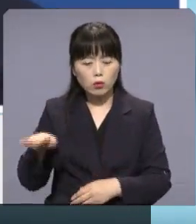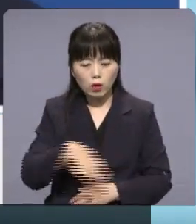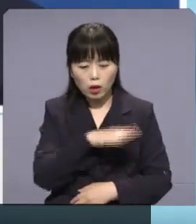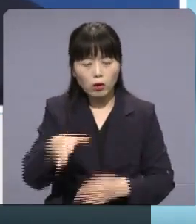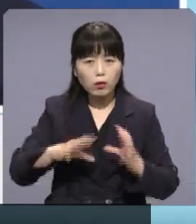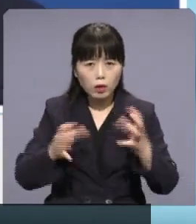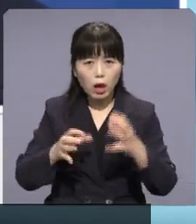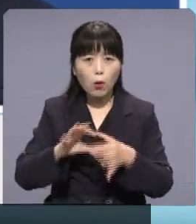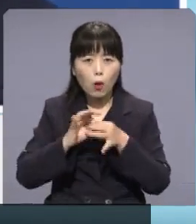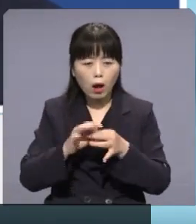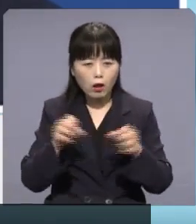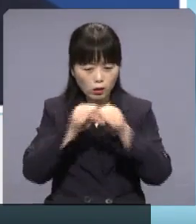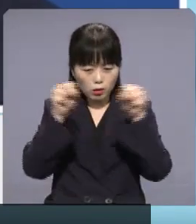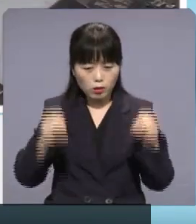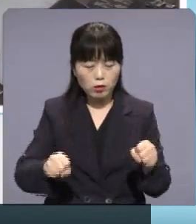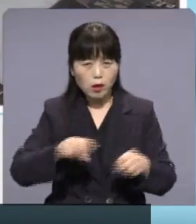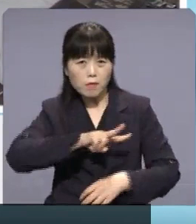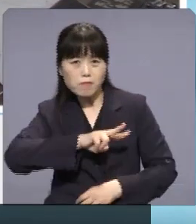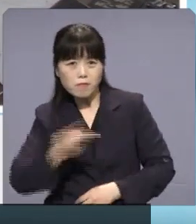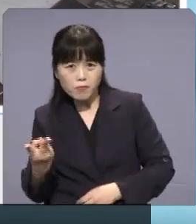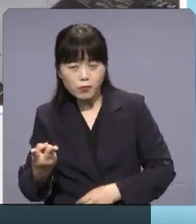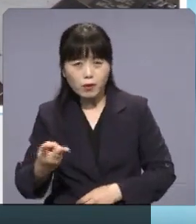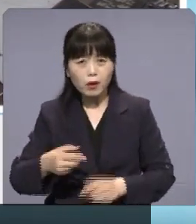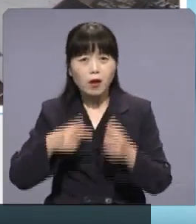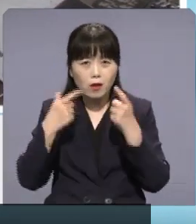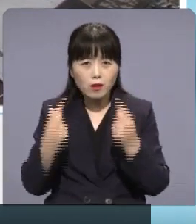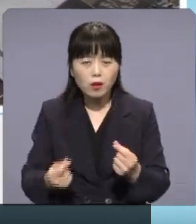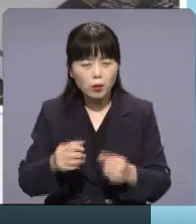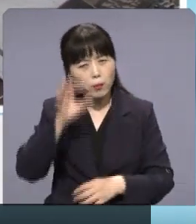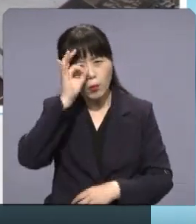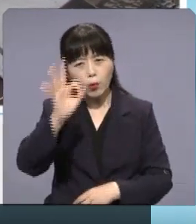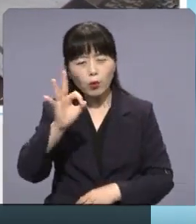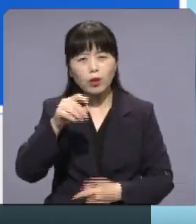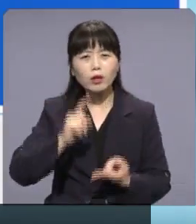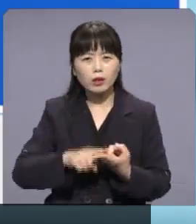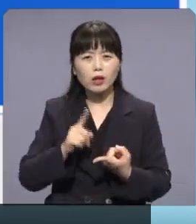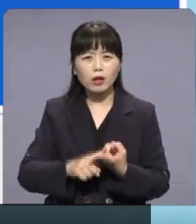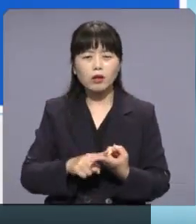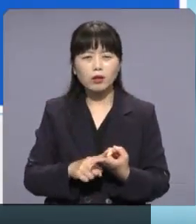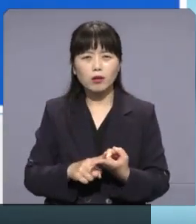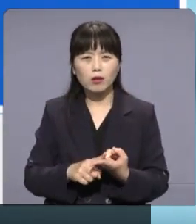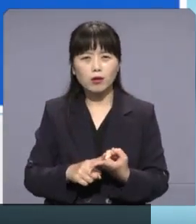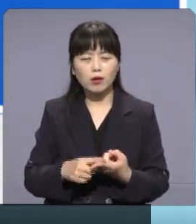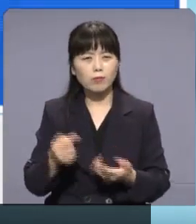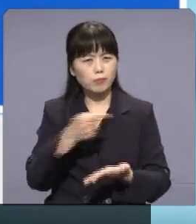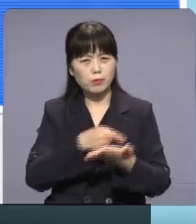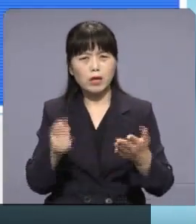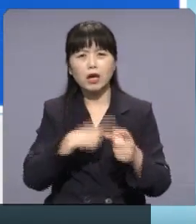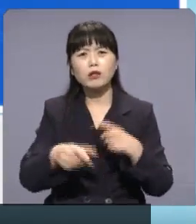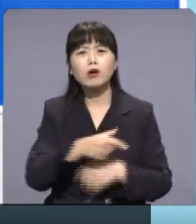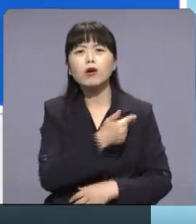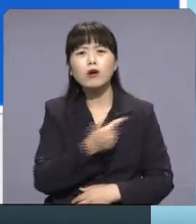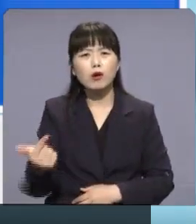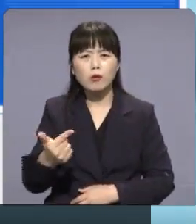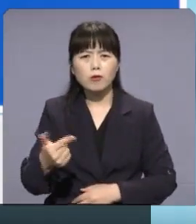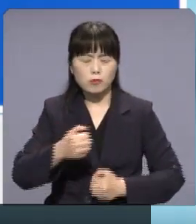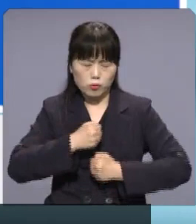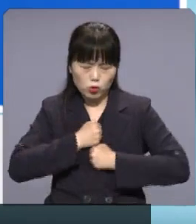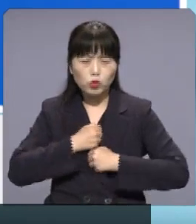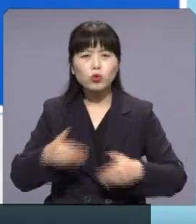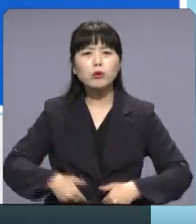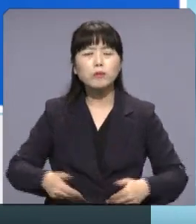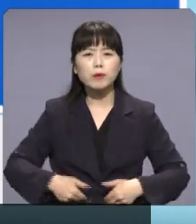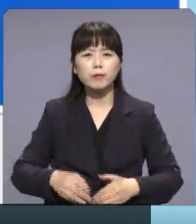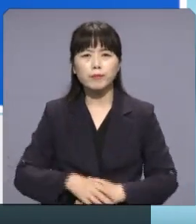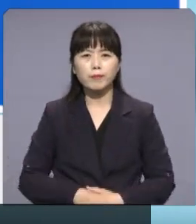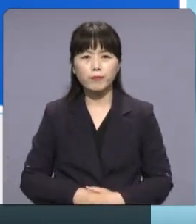모든 관련되어 있는 시스템이 뒤집어지는 것처럼 이렇게 보이는 것은 나중에 폐해가 훨씬 클 수 있다. 신중해야 한다. 그렇게 생각합니다.